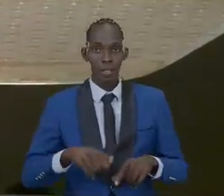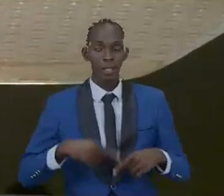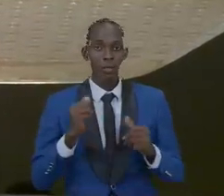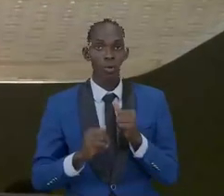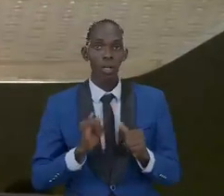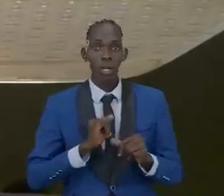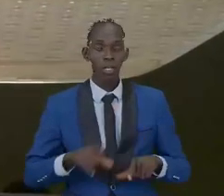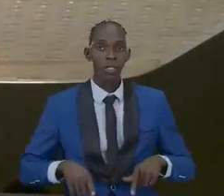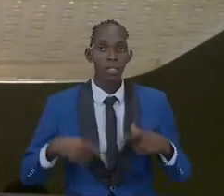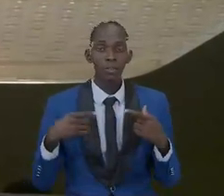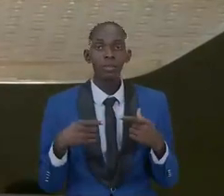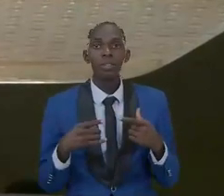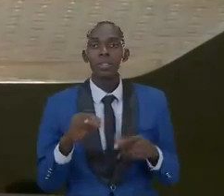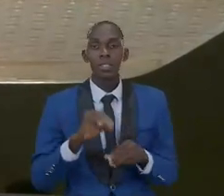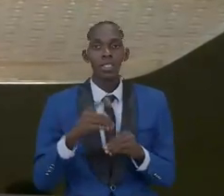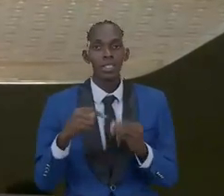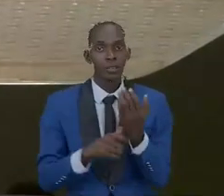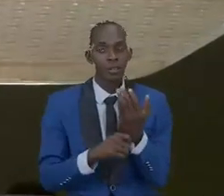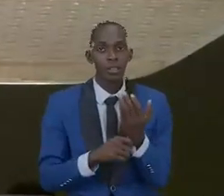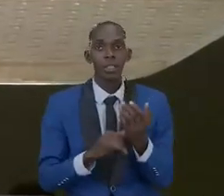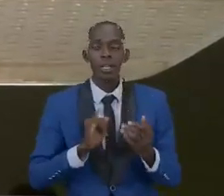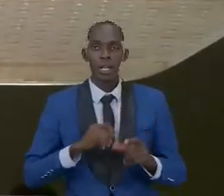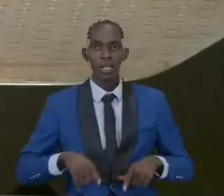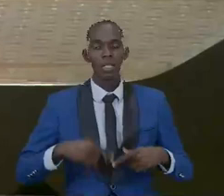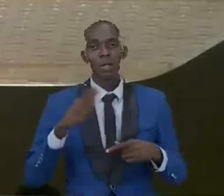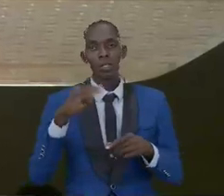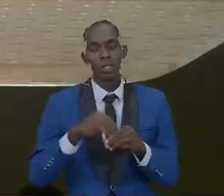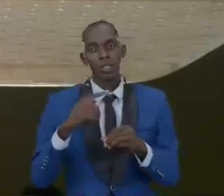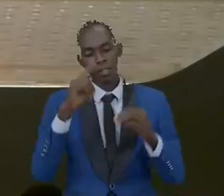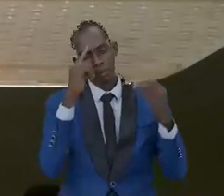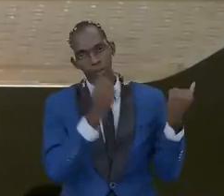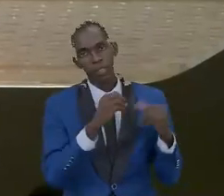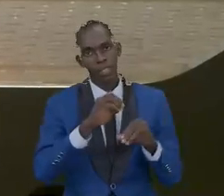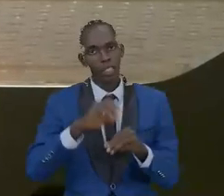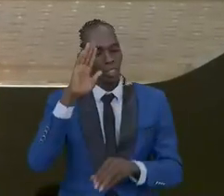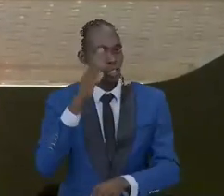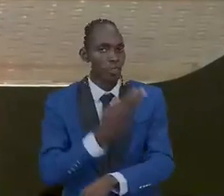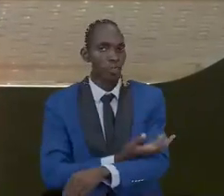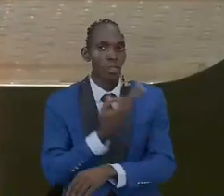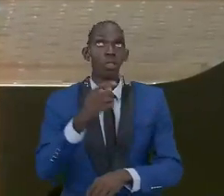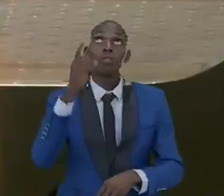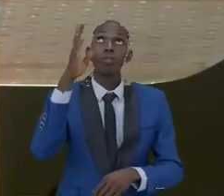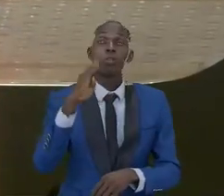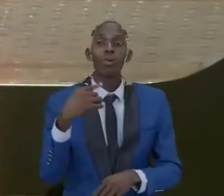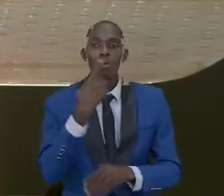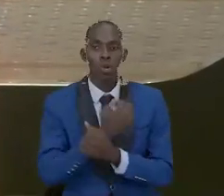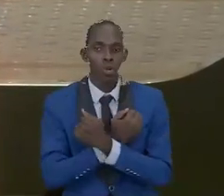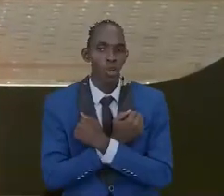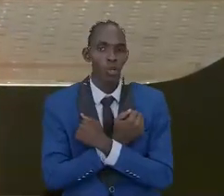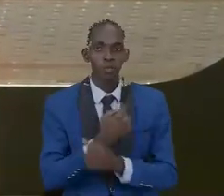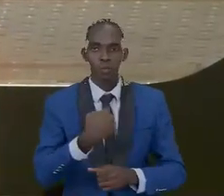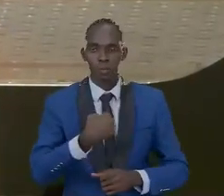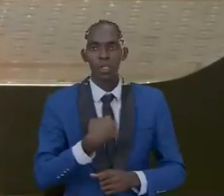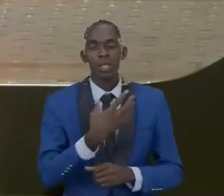dans la chair je vis dans la foi office de Dieu qui m'a aimé et qui s'est livré